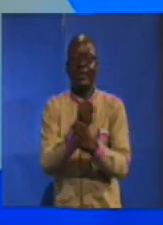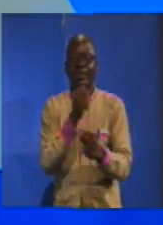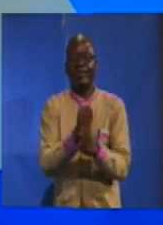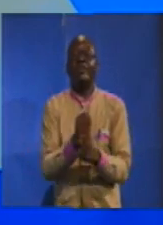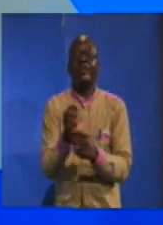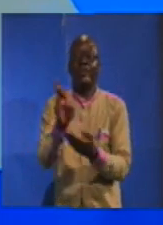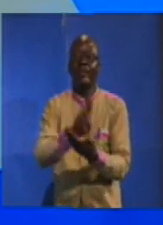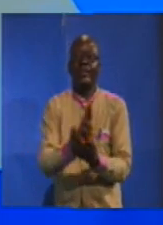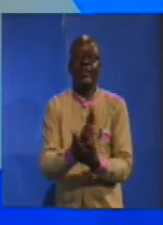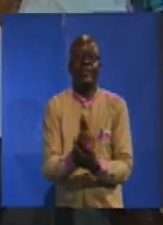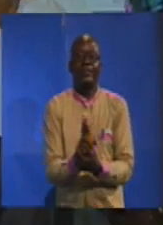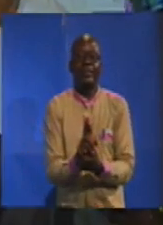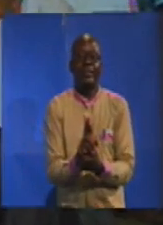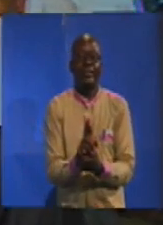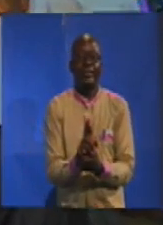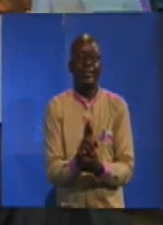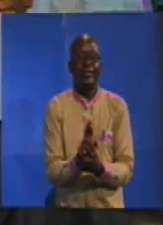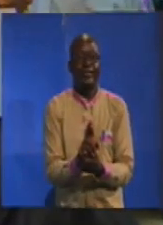Kam.